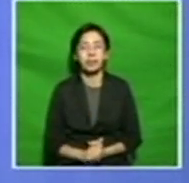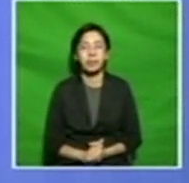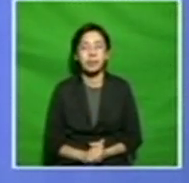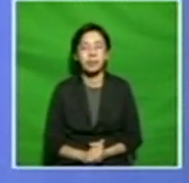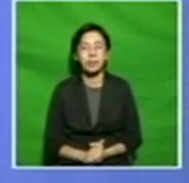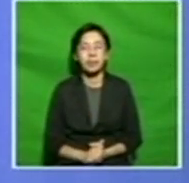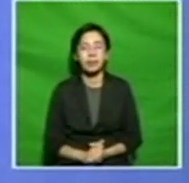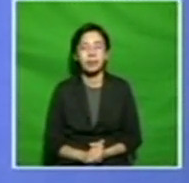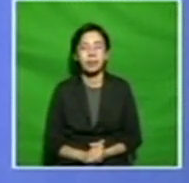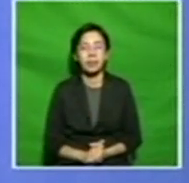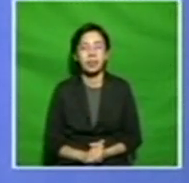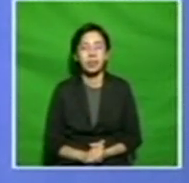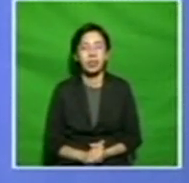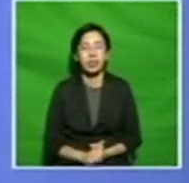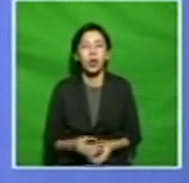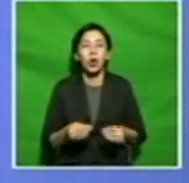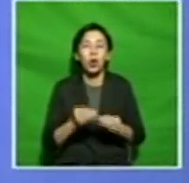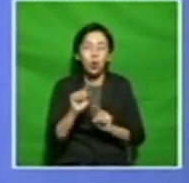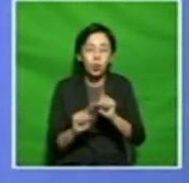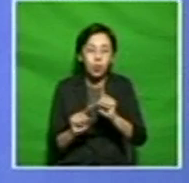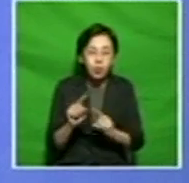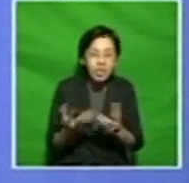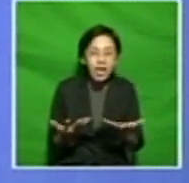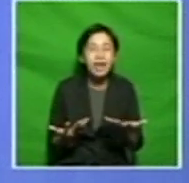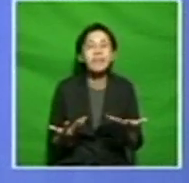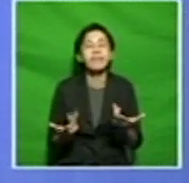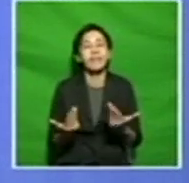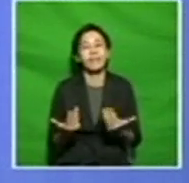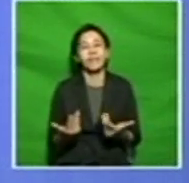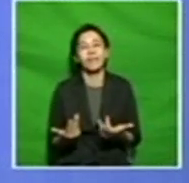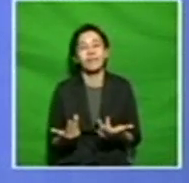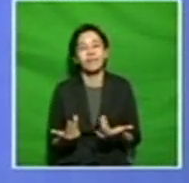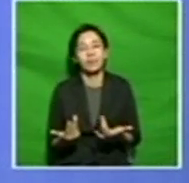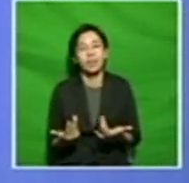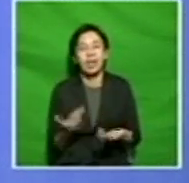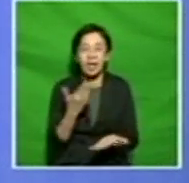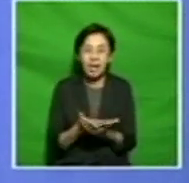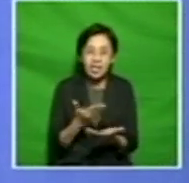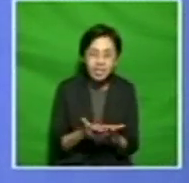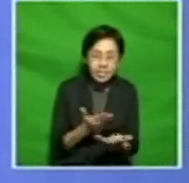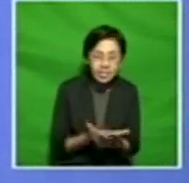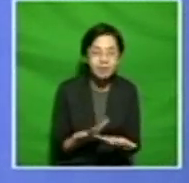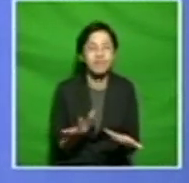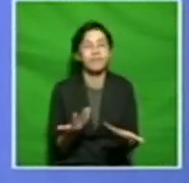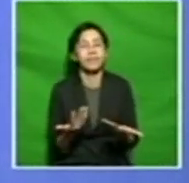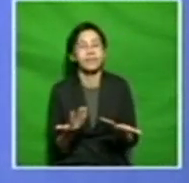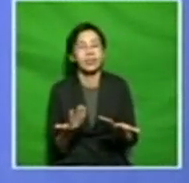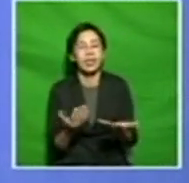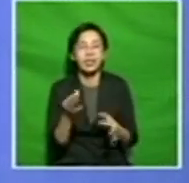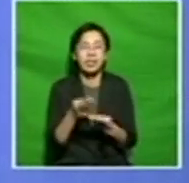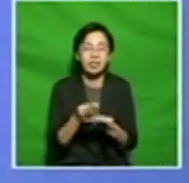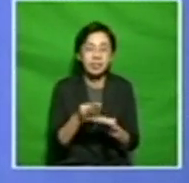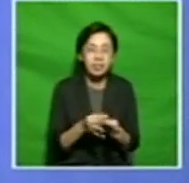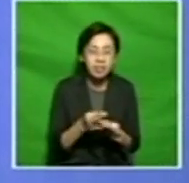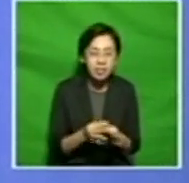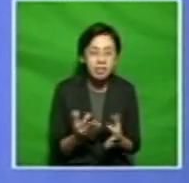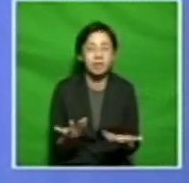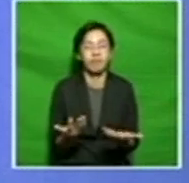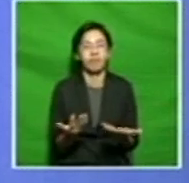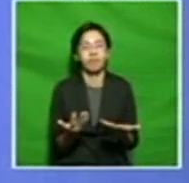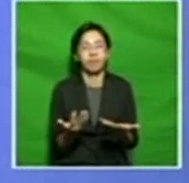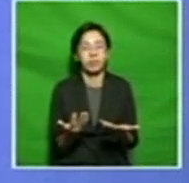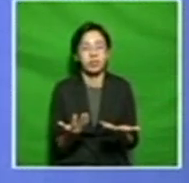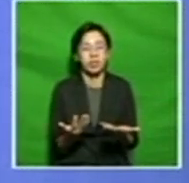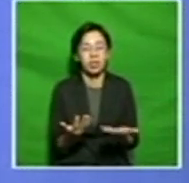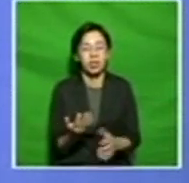ธุรกิจหลักทรัพย์ธุรกิจสถาบันการเงินหรือคนที่จะต้องไปแ